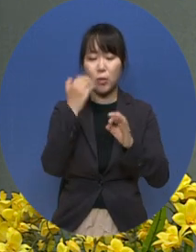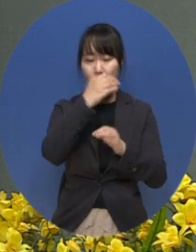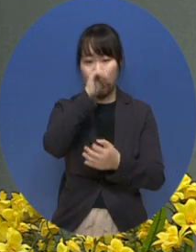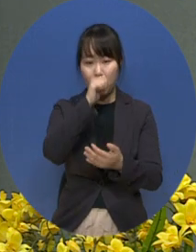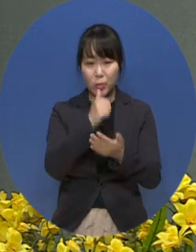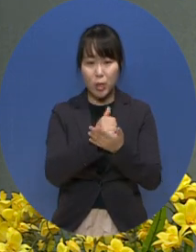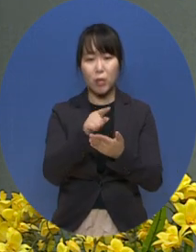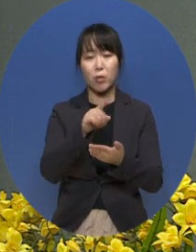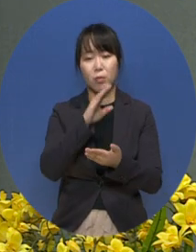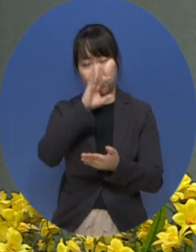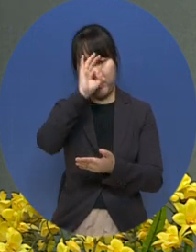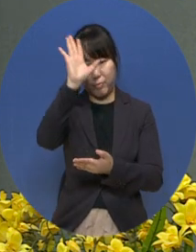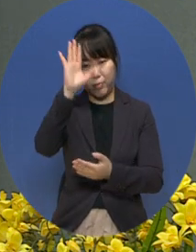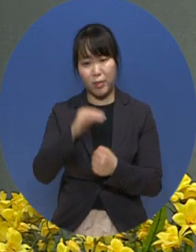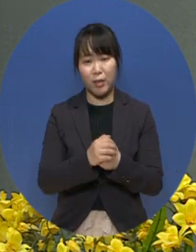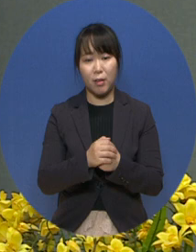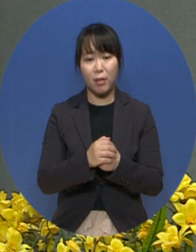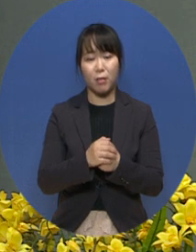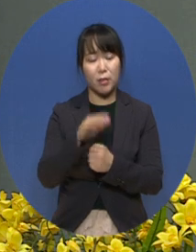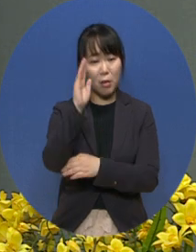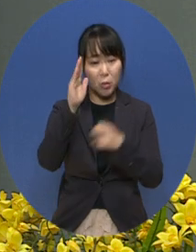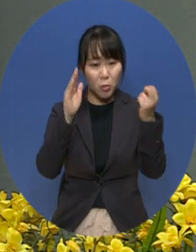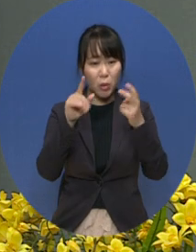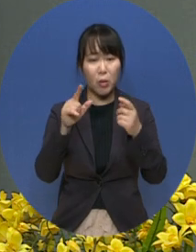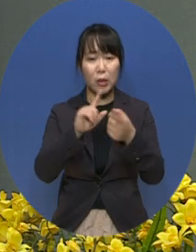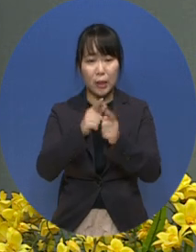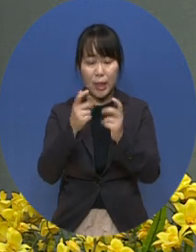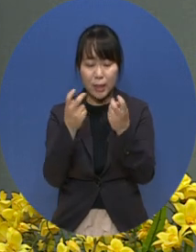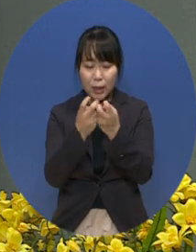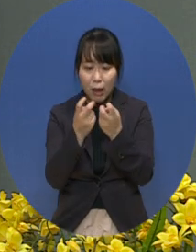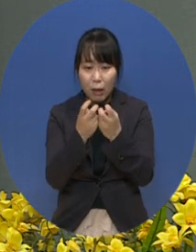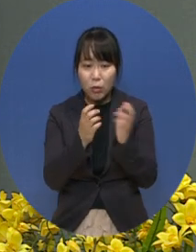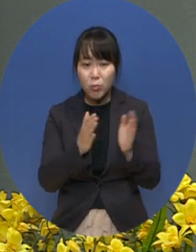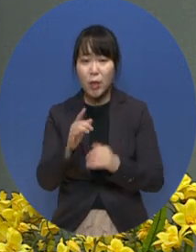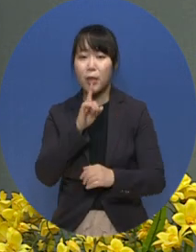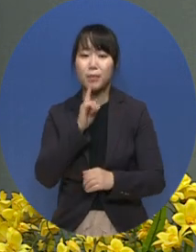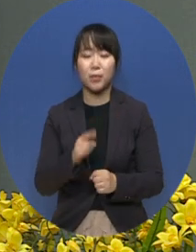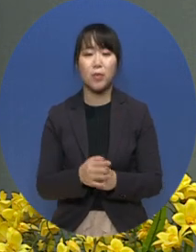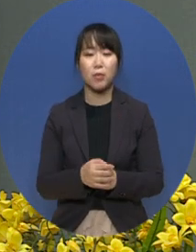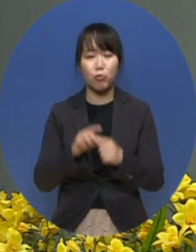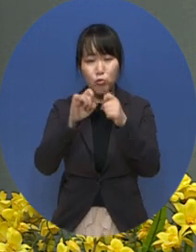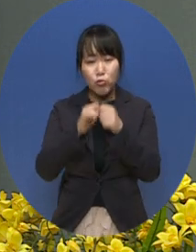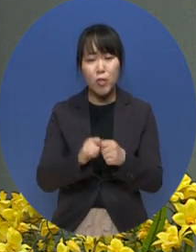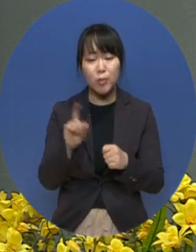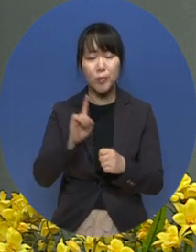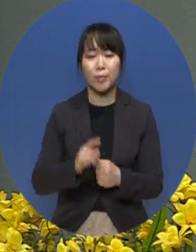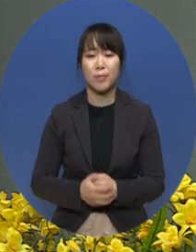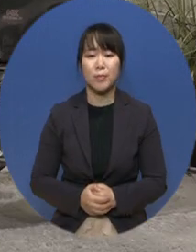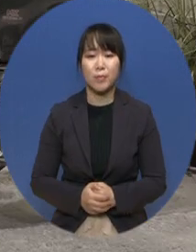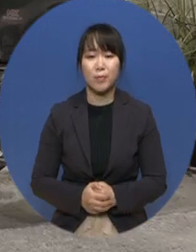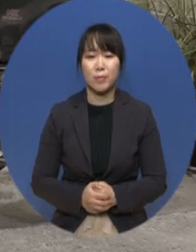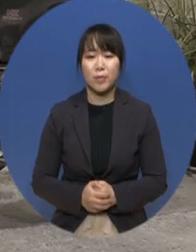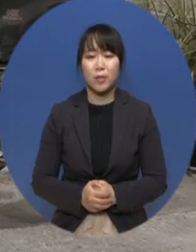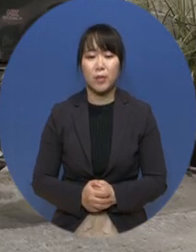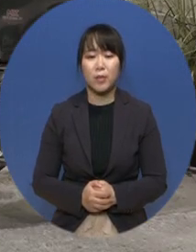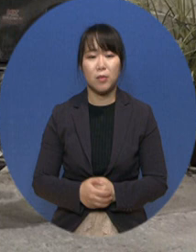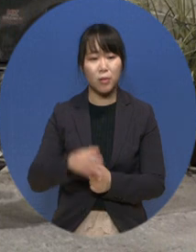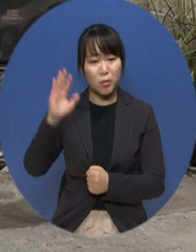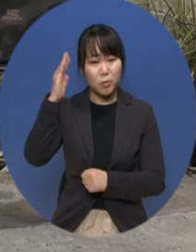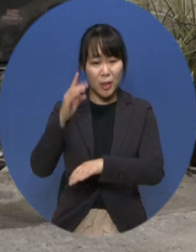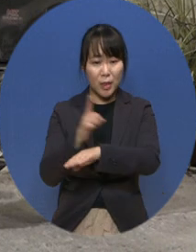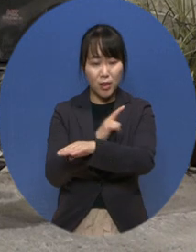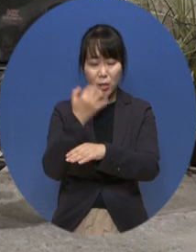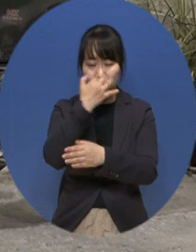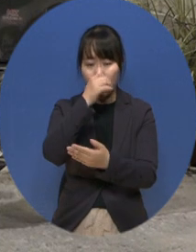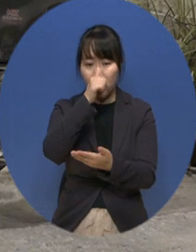성범죄 이거 정말 있을 수 없다 이렇게 얘기할 수 있고 여기에 대한 대책을 만든다 이렇게 말씀 하셨는데 구체적으로 어떤건가요 요즘 제 디지털